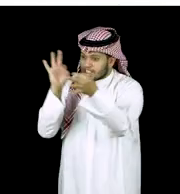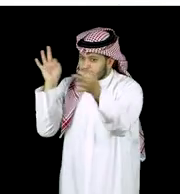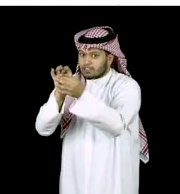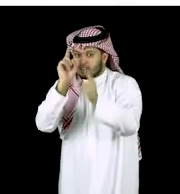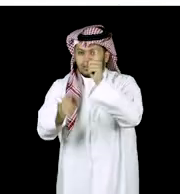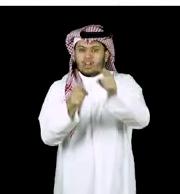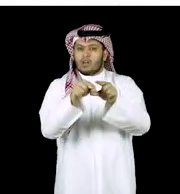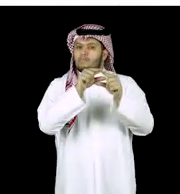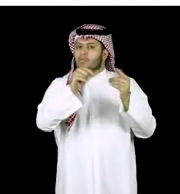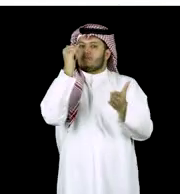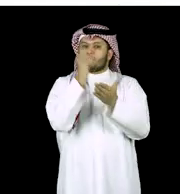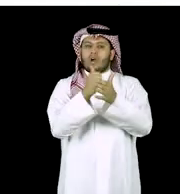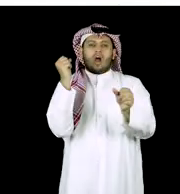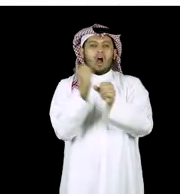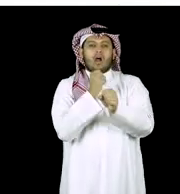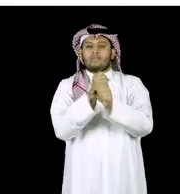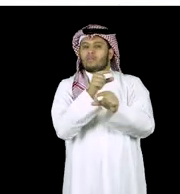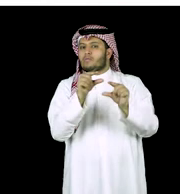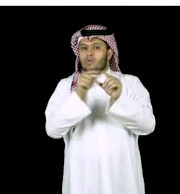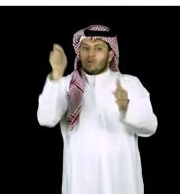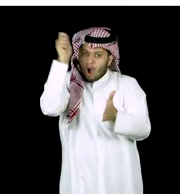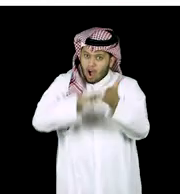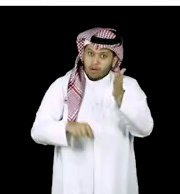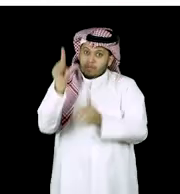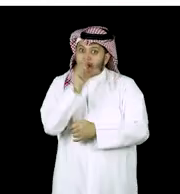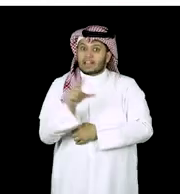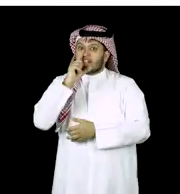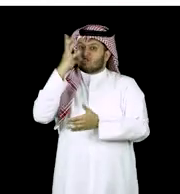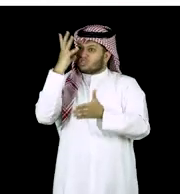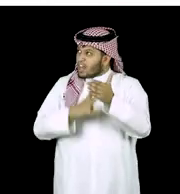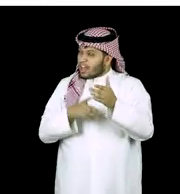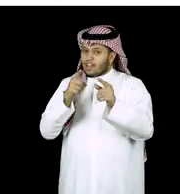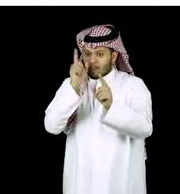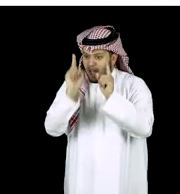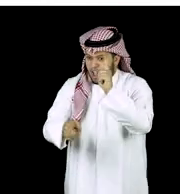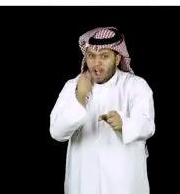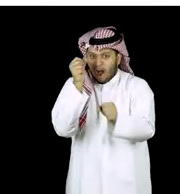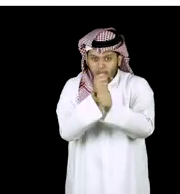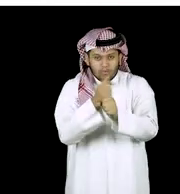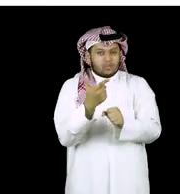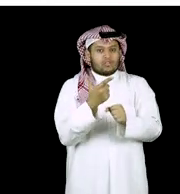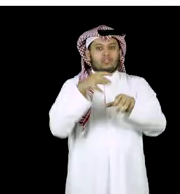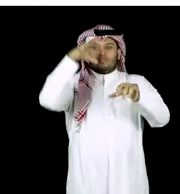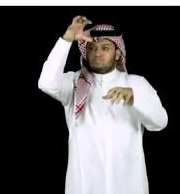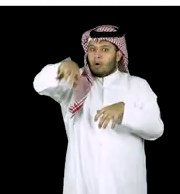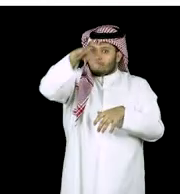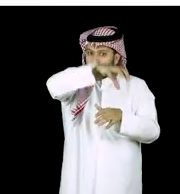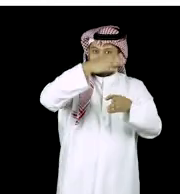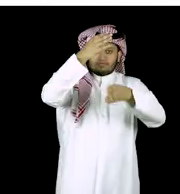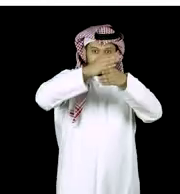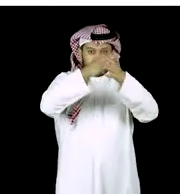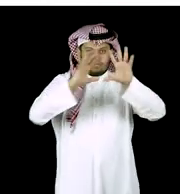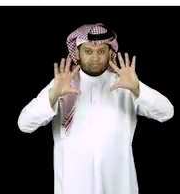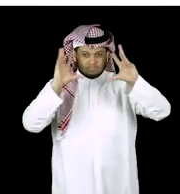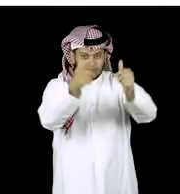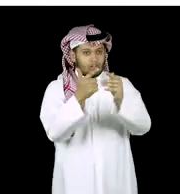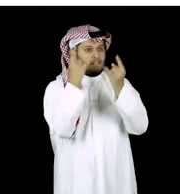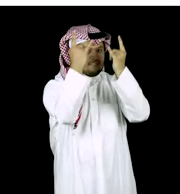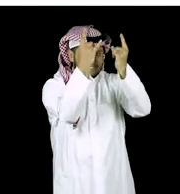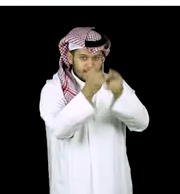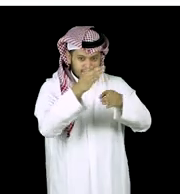وهي السلطة المختصة بتنفيذ أحكام الشريعة وتعمل على إقامة المرافق العامة